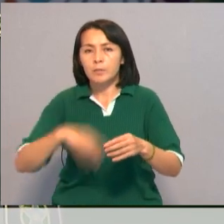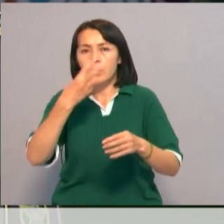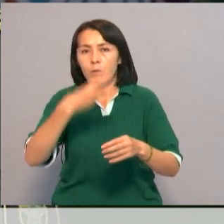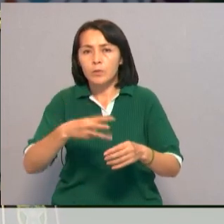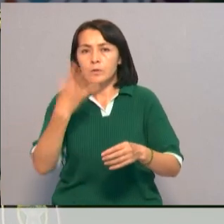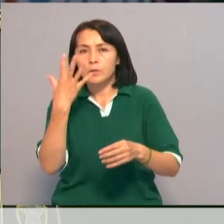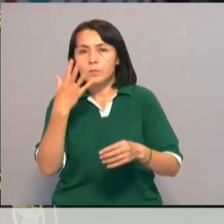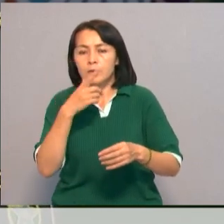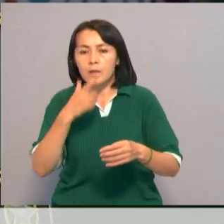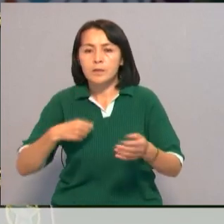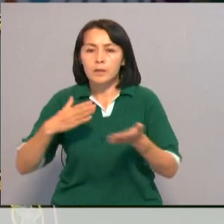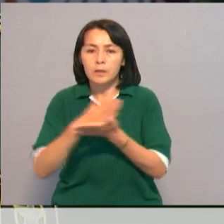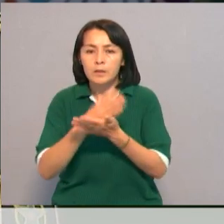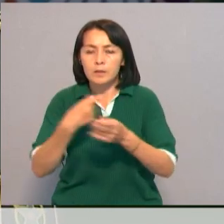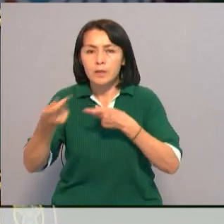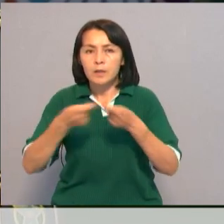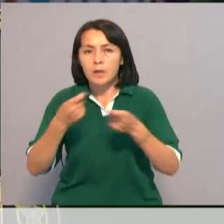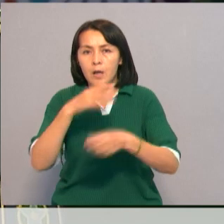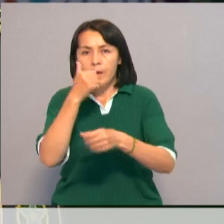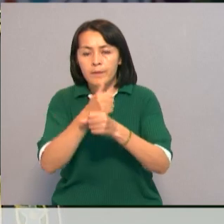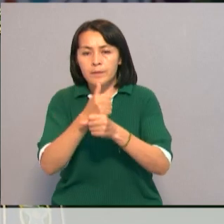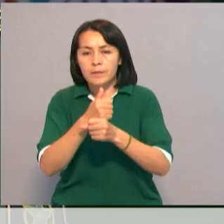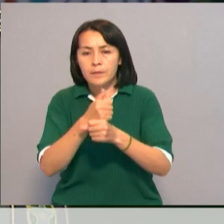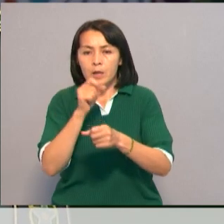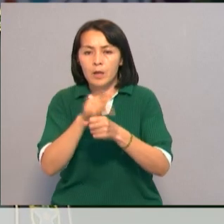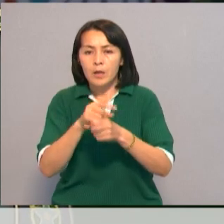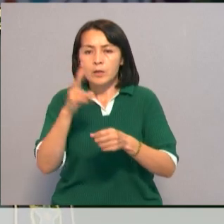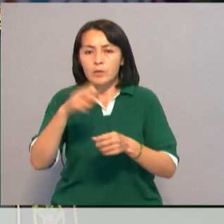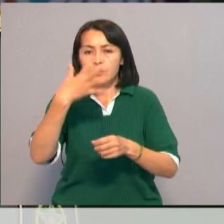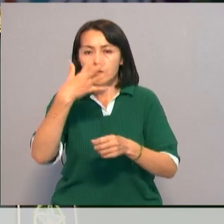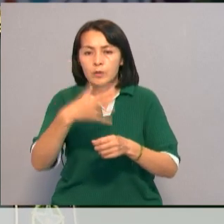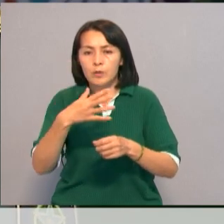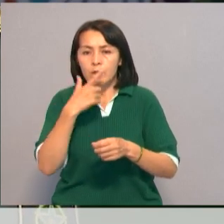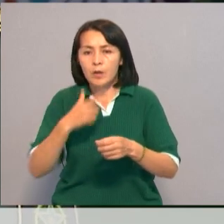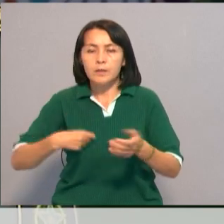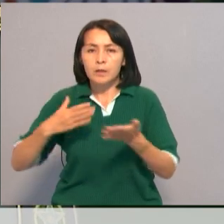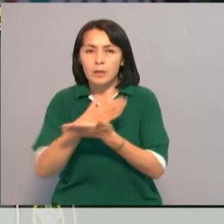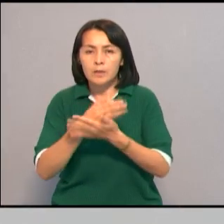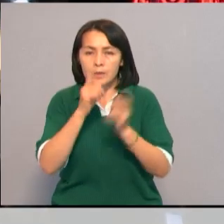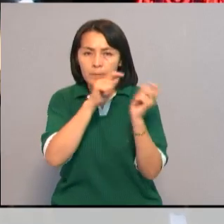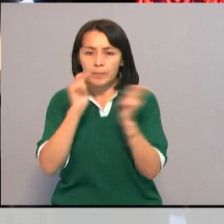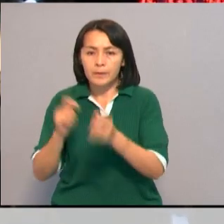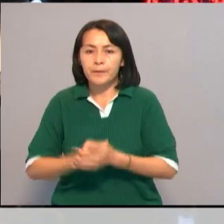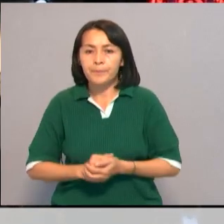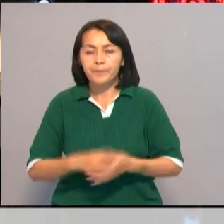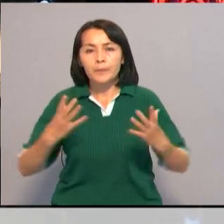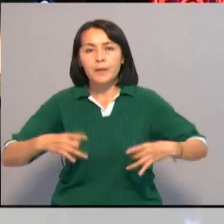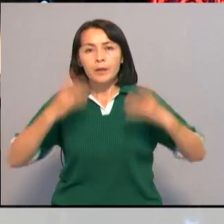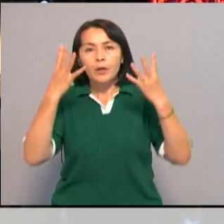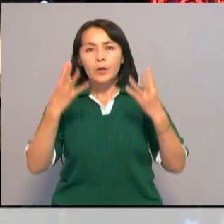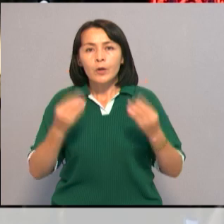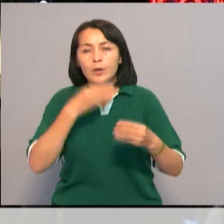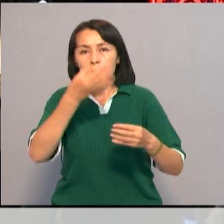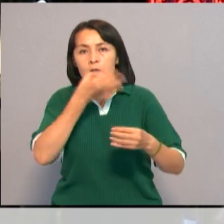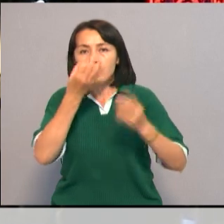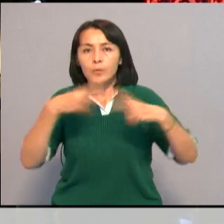әскери қызметші, және де департамент бастығының құқығымен 250 әскери қызметші марапатталды. Салтанатты кеште